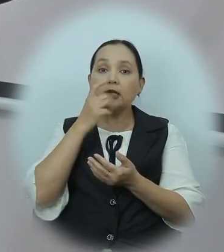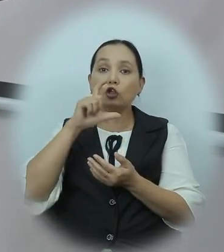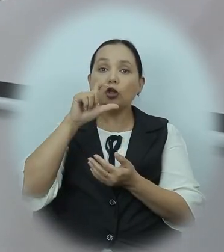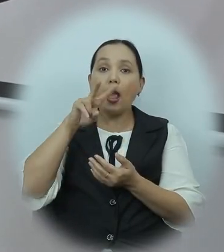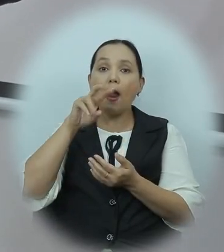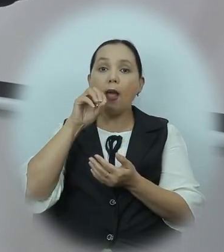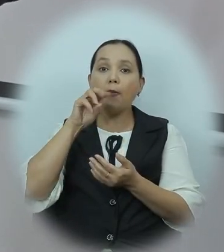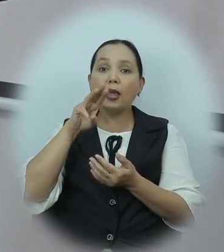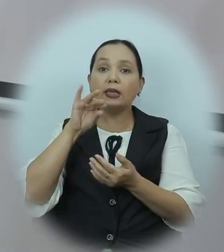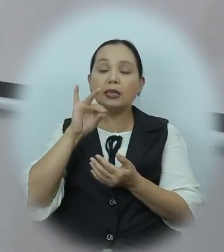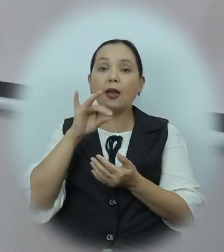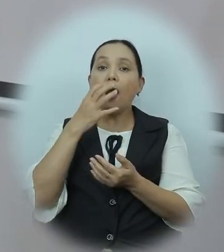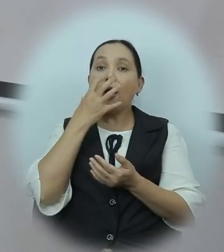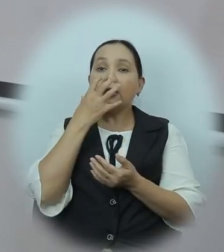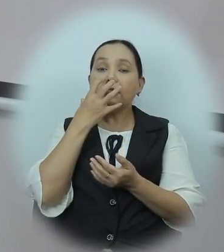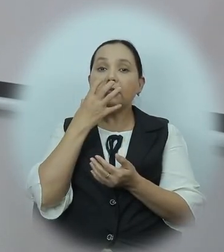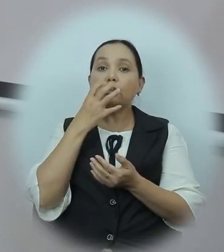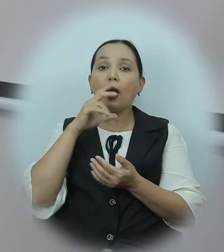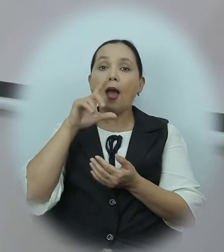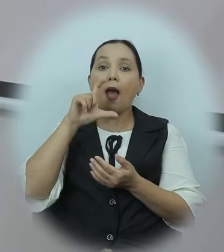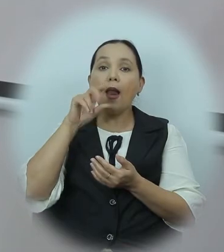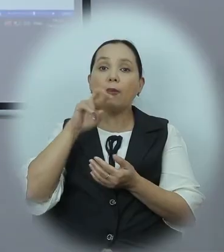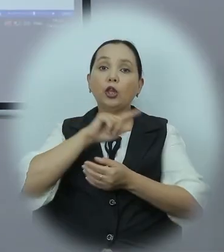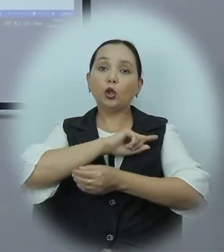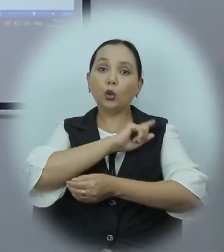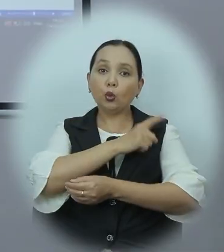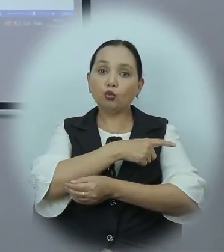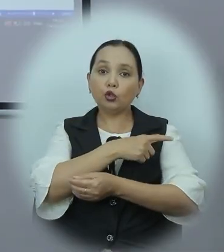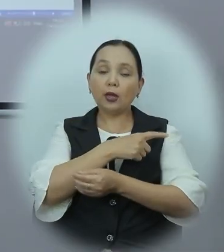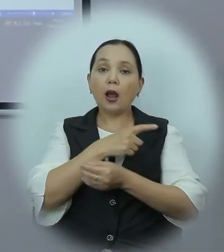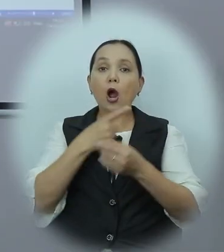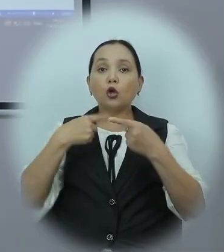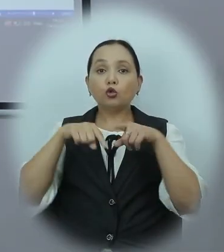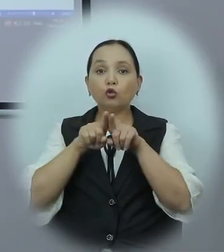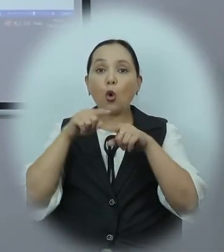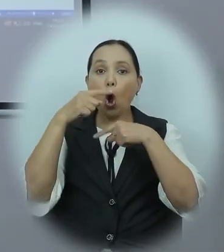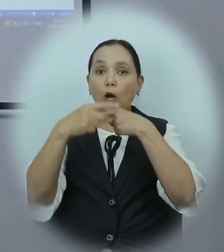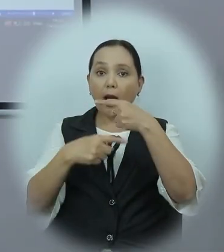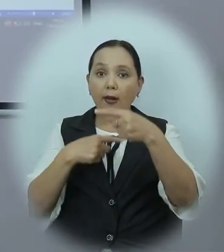elementi va qizdirish elementining ikkinchi uchi. Va shu orqali